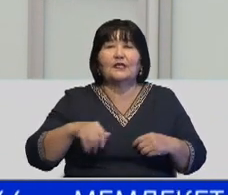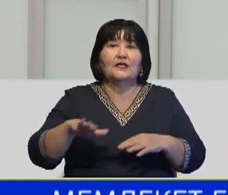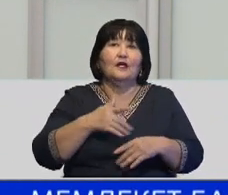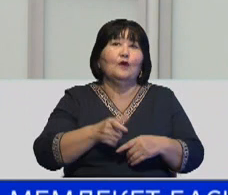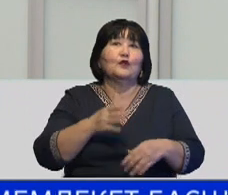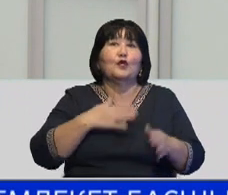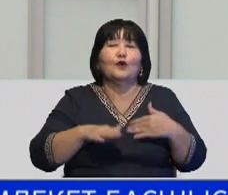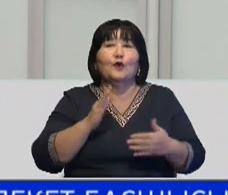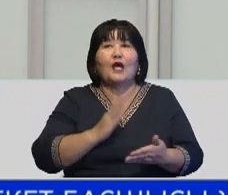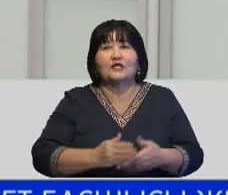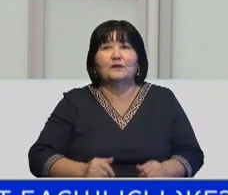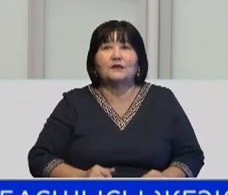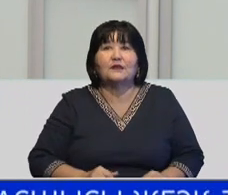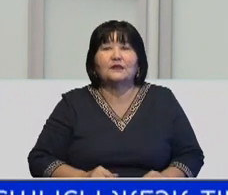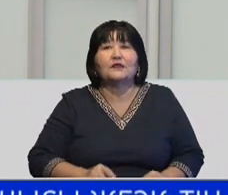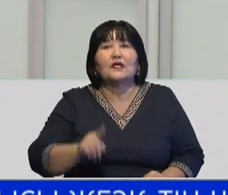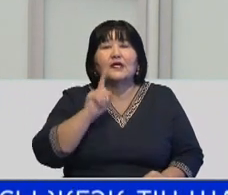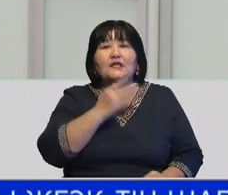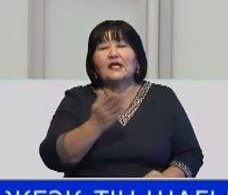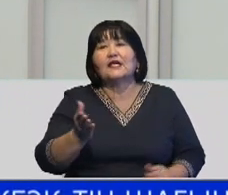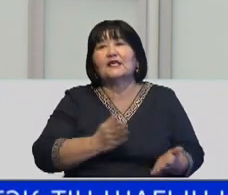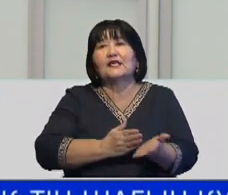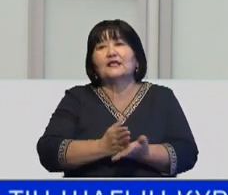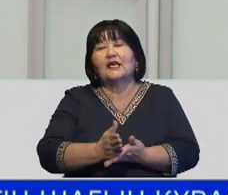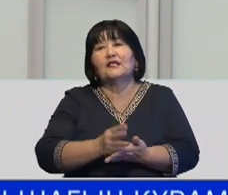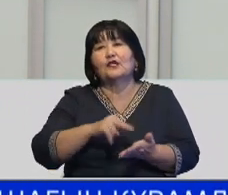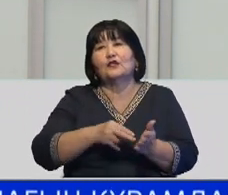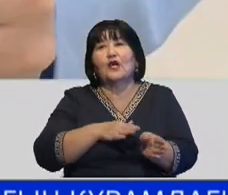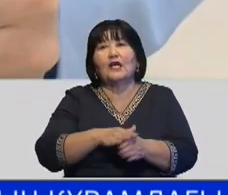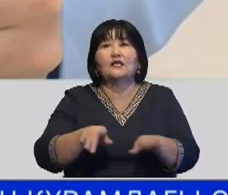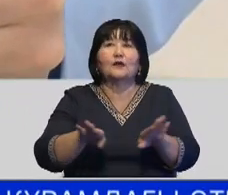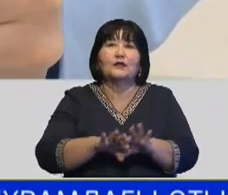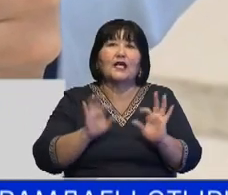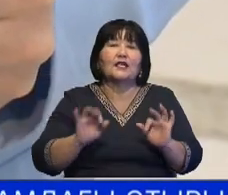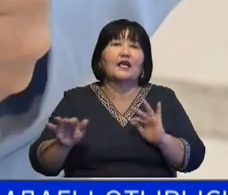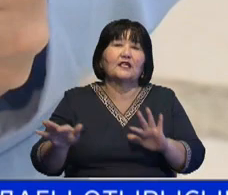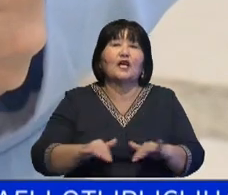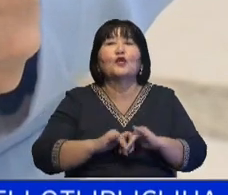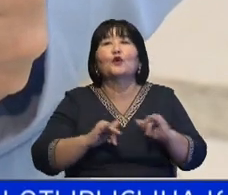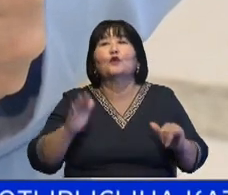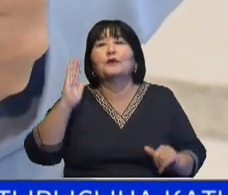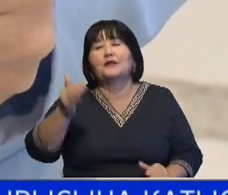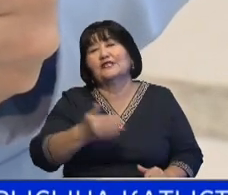екен, өте қуаныштымын. Жастар саясатында жүзеге асырып жатқан осындай игі шаралар көбейе берсін дегім келеді.